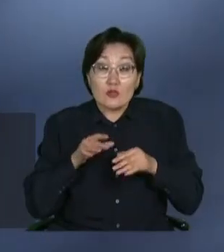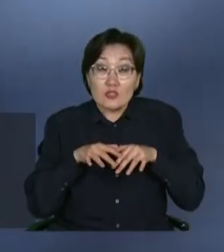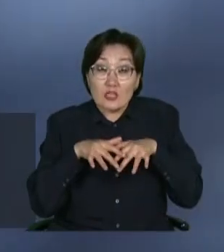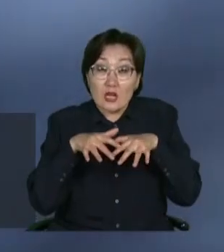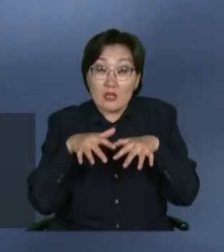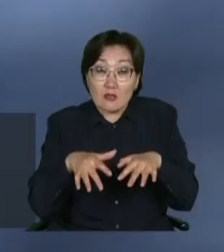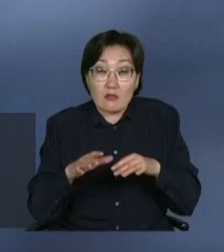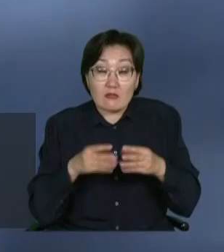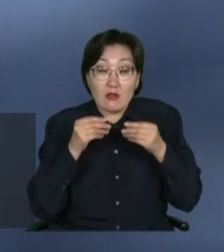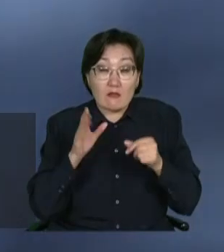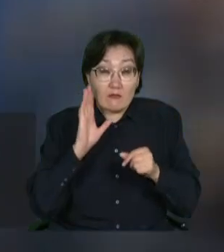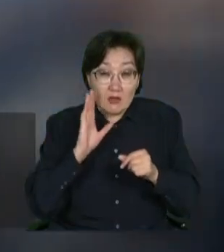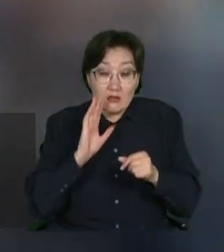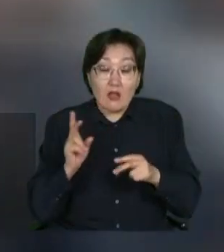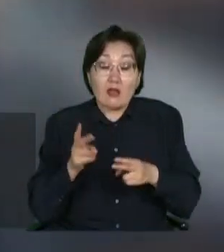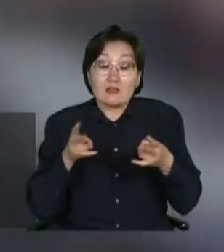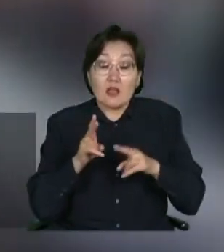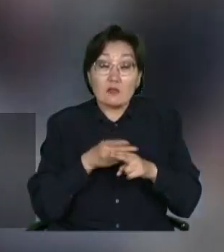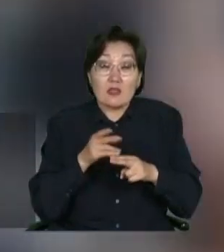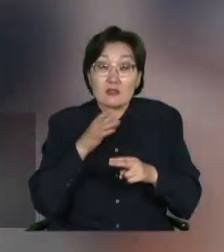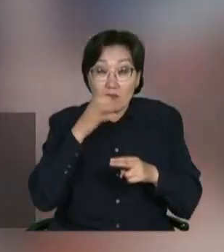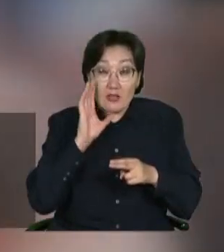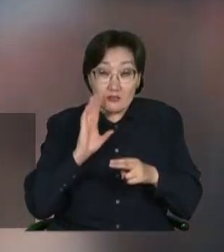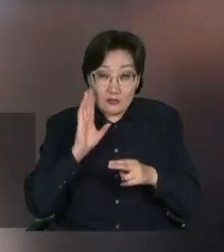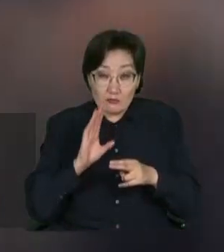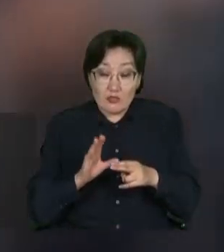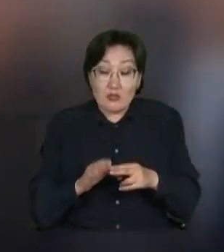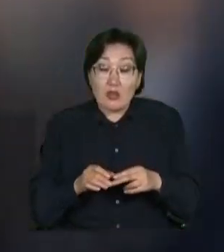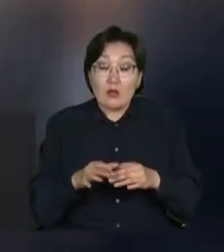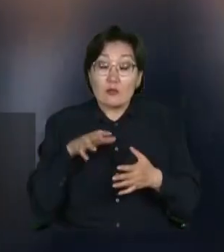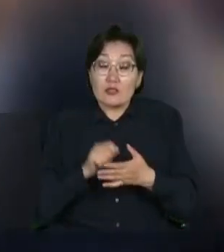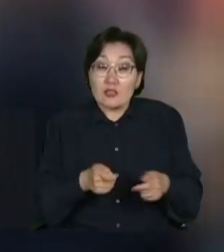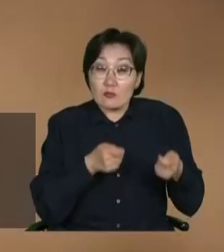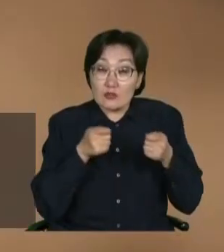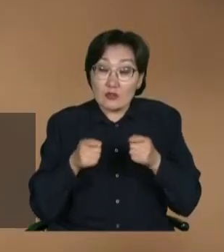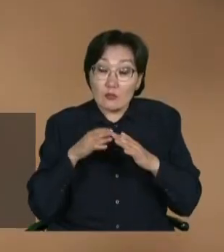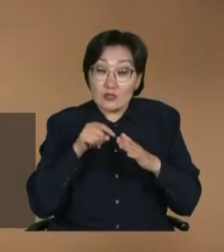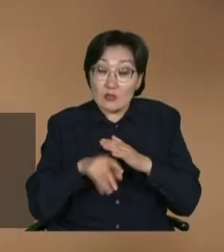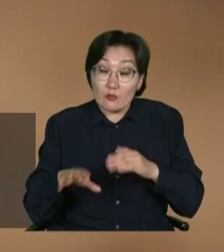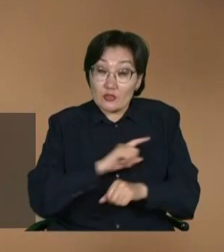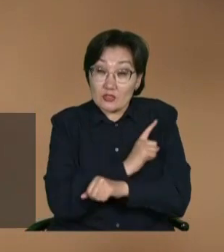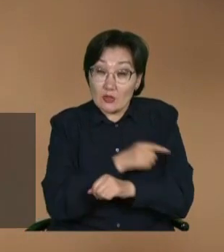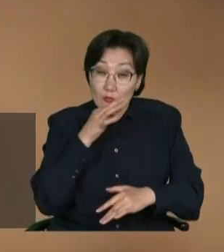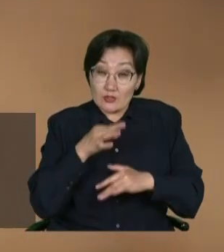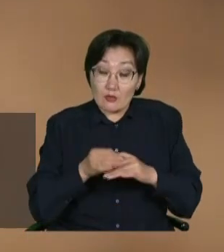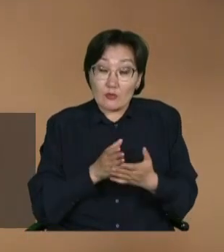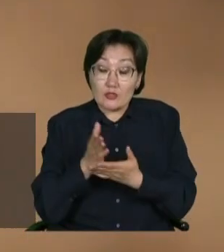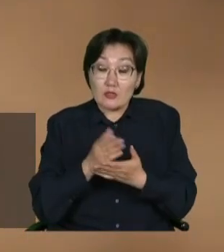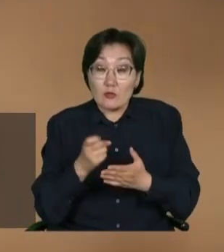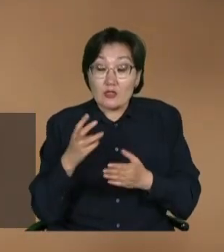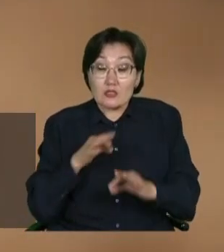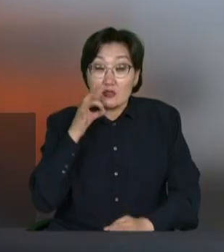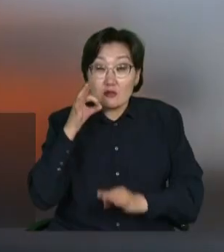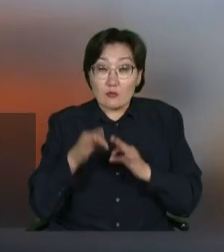без водопроводной. В это время коммунальные службы занимались ее развозом по дворам Петропавловска. Усилиями ответственных служб за несколько